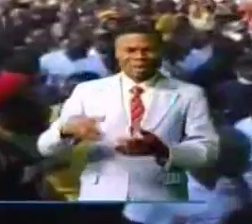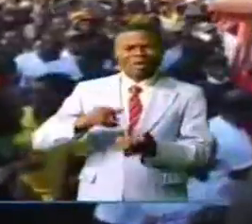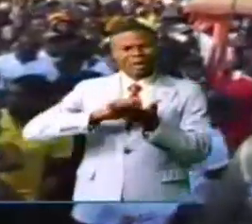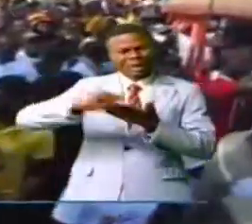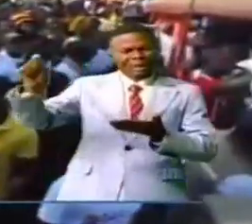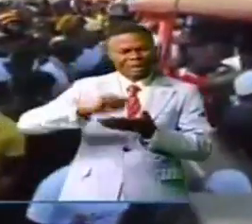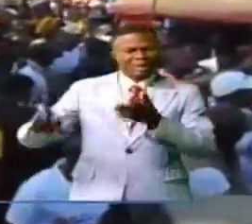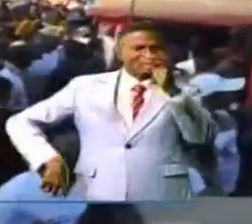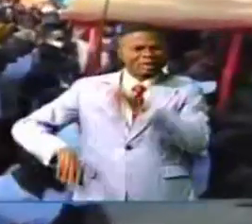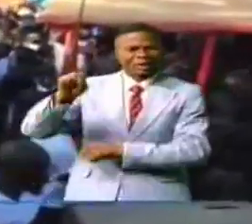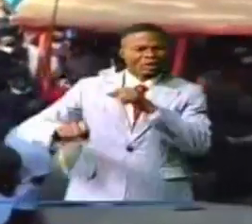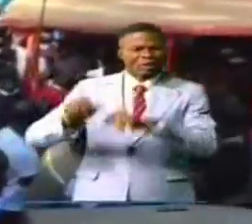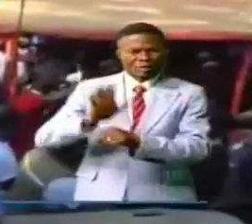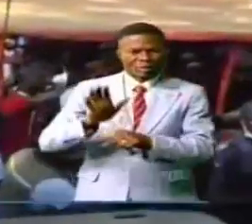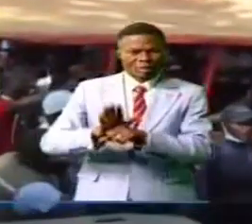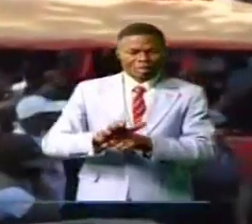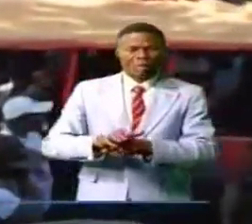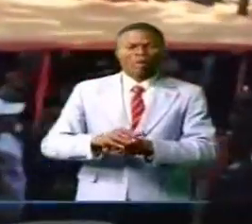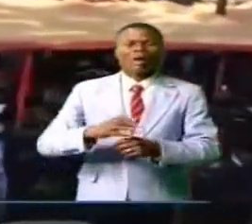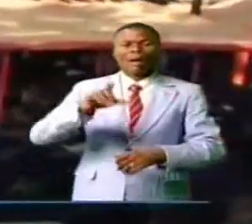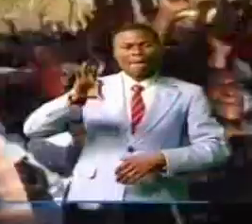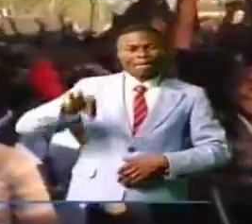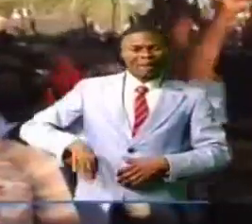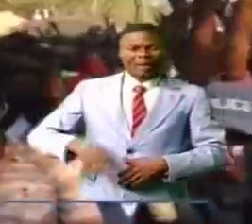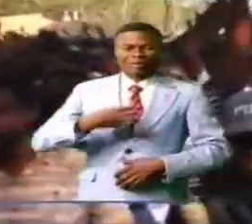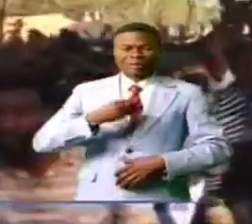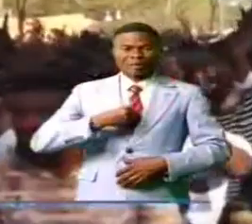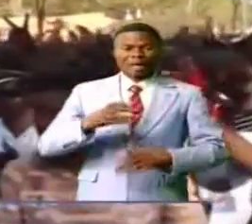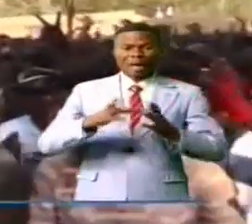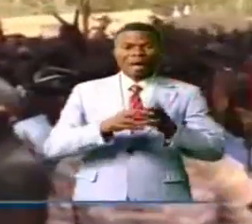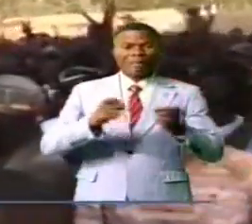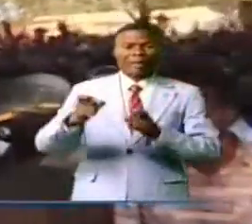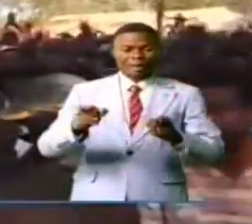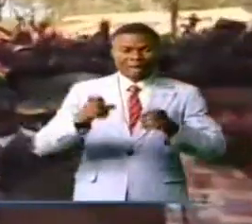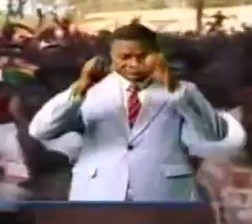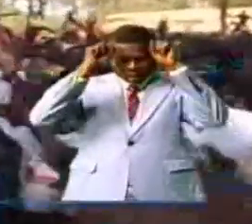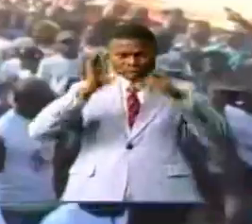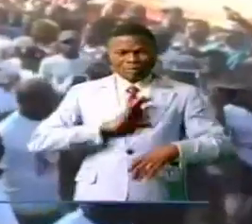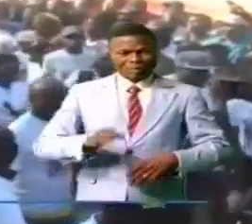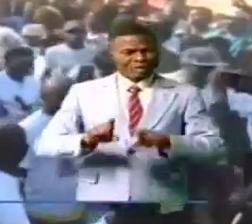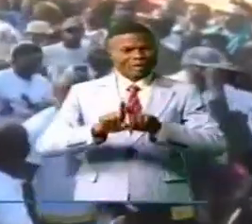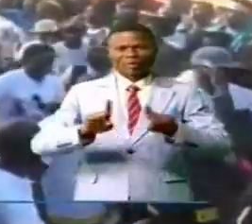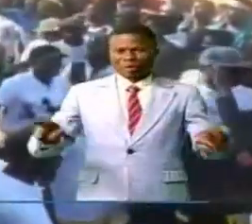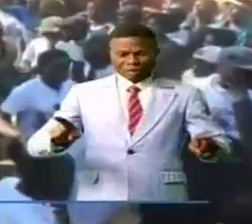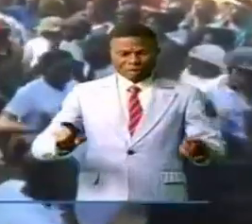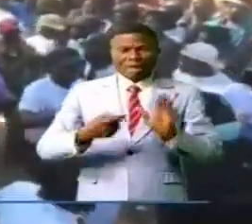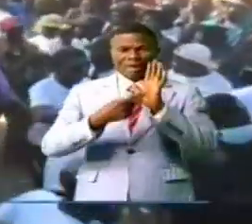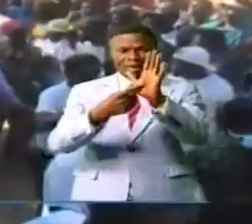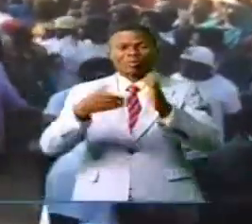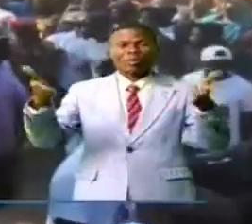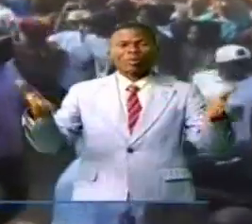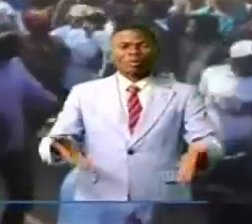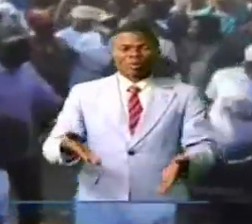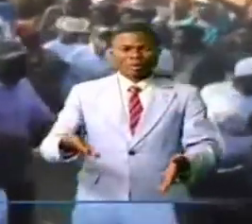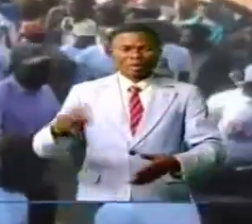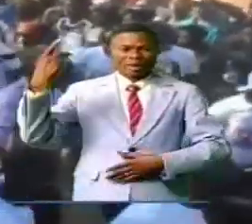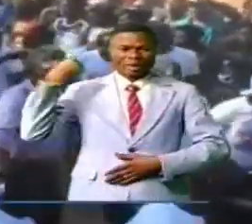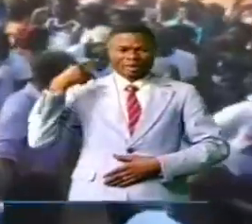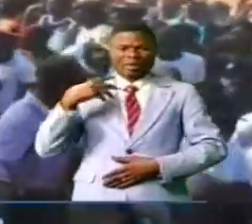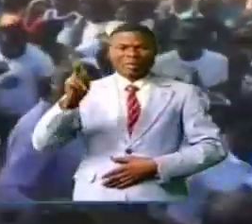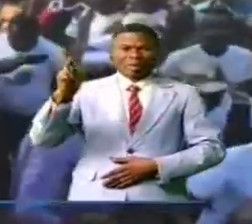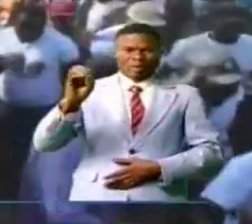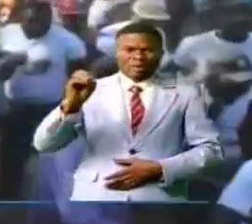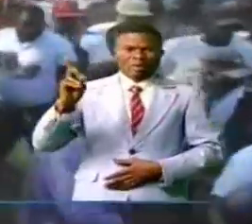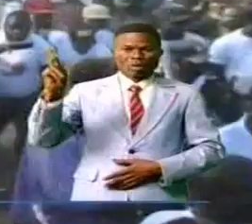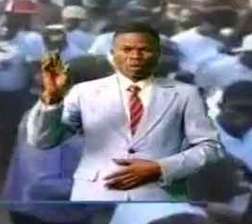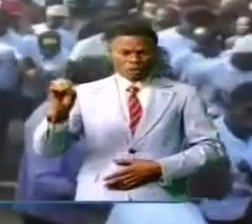zones artisanales au profit des expatriés. Mais avec le régime Tshisekedi, c'est le contraire. C'est ce qui justifie la présence de l'honorable Coco Jacques